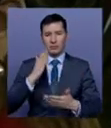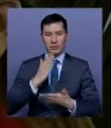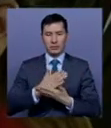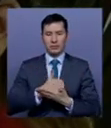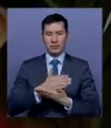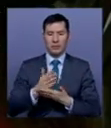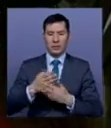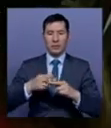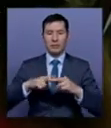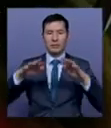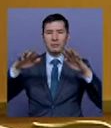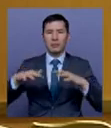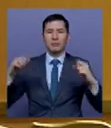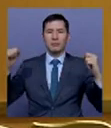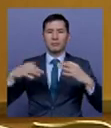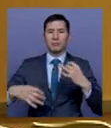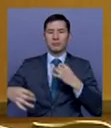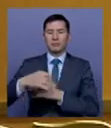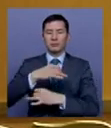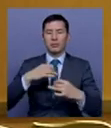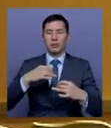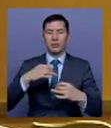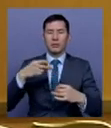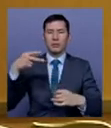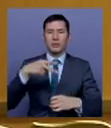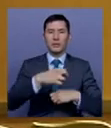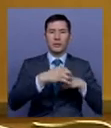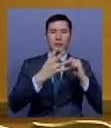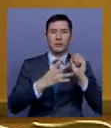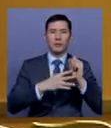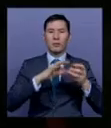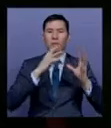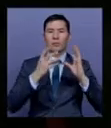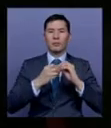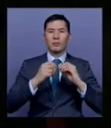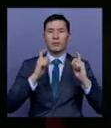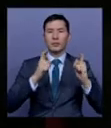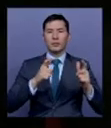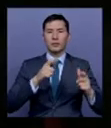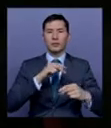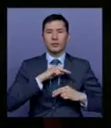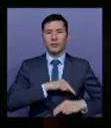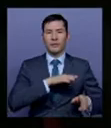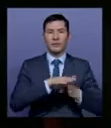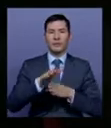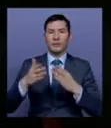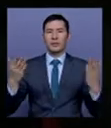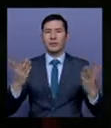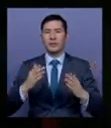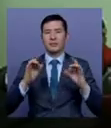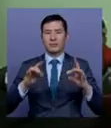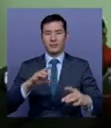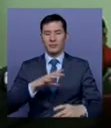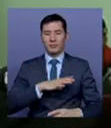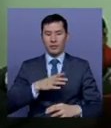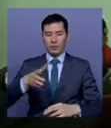жалпы жиналысының сессиясында айтылды. Жиын алдымен 2019 жылға қорытынды жасалып, атқарылған істер айтылды. Атап айтқанда академия